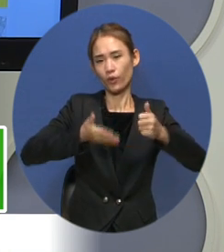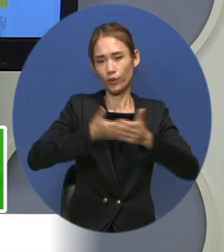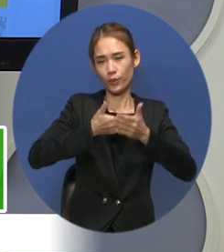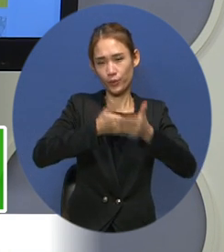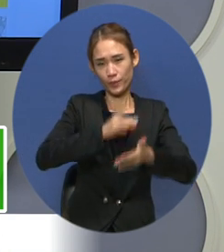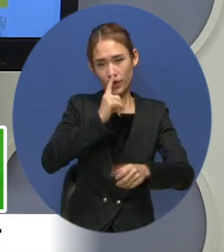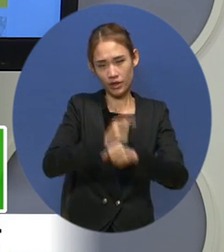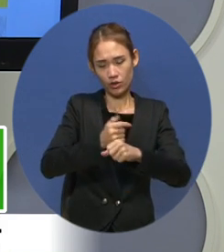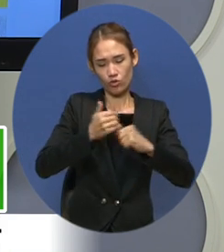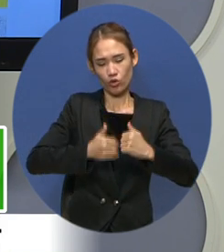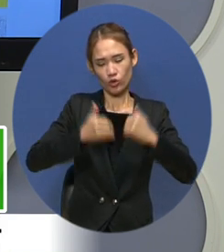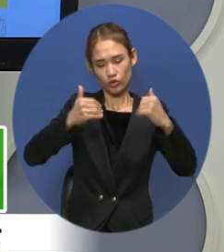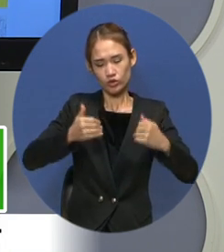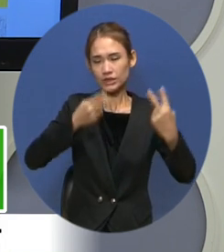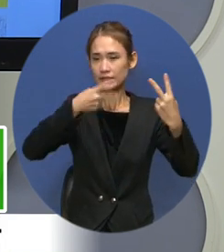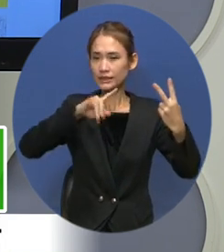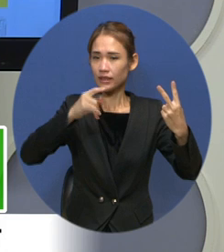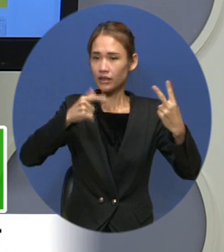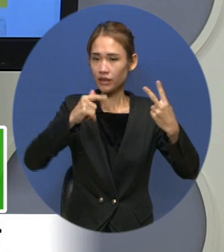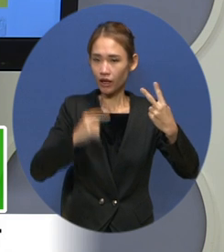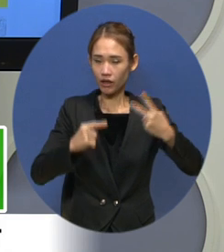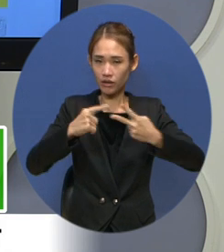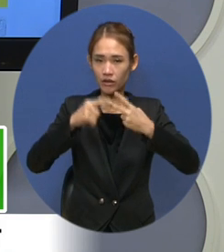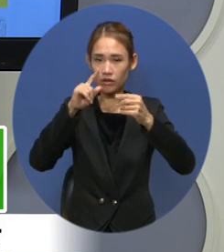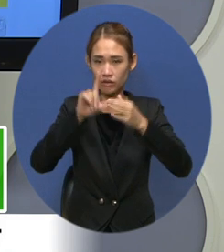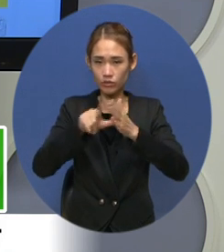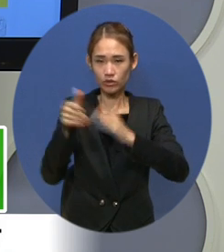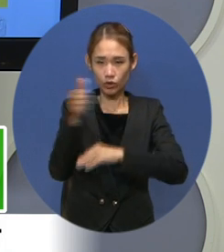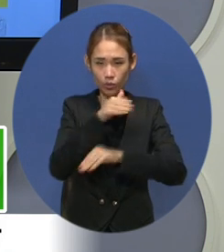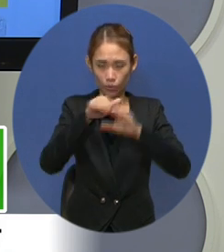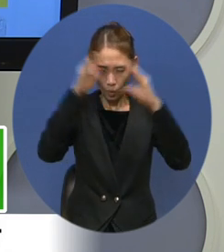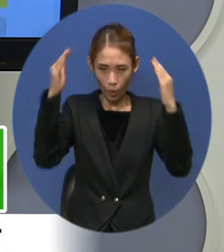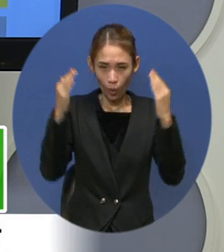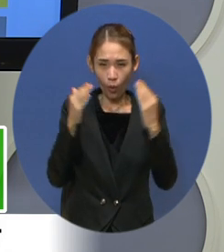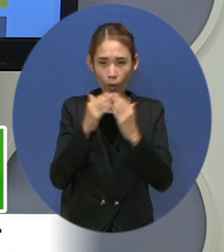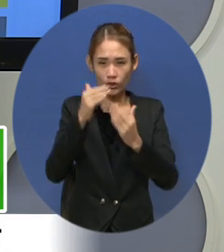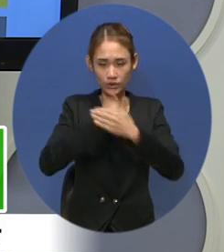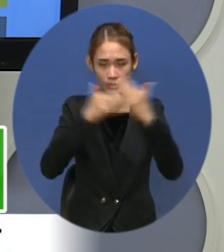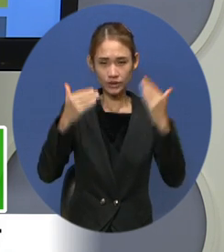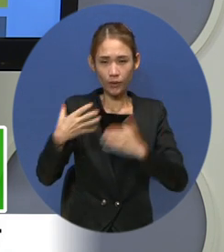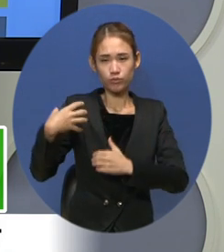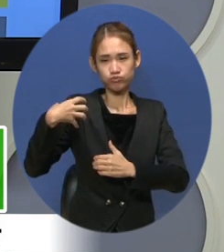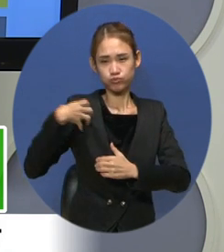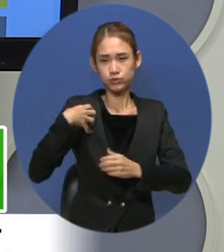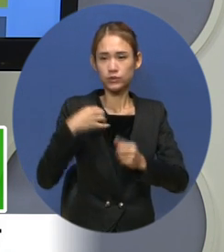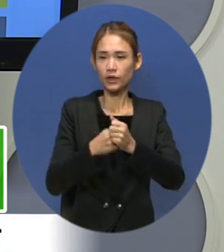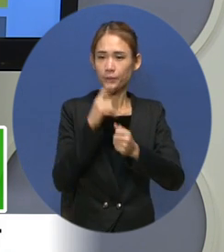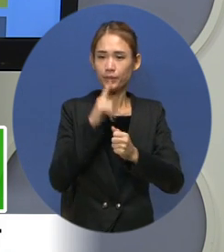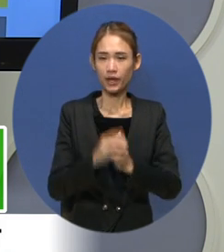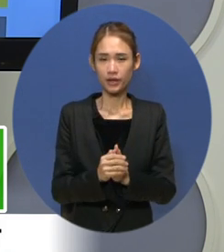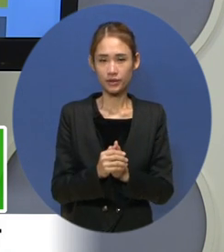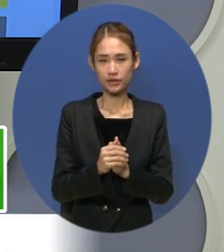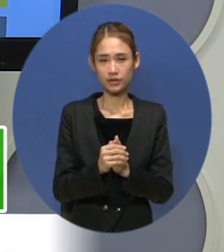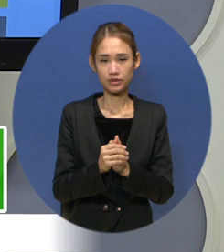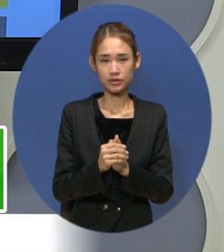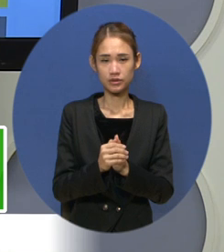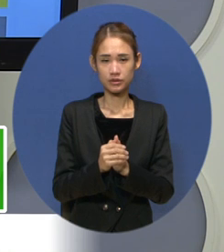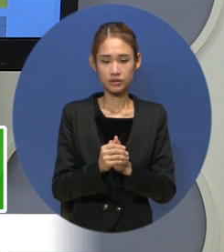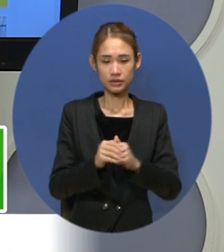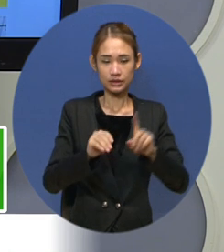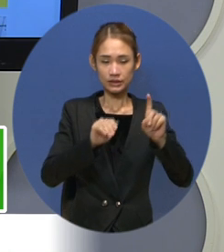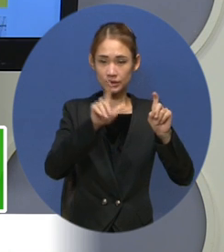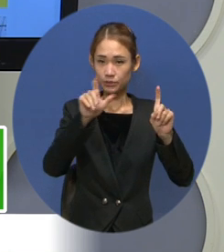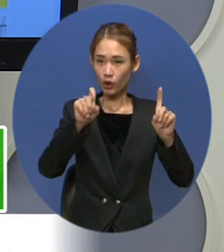거리두기 2단계 부터는 모든 실내 문화 시설에서 마스크 착용이 의무화 됩니다 13 1인